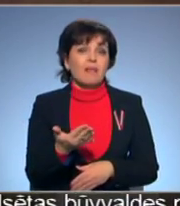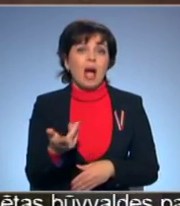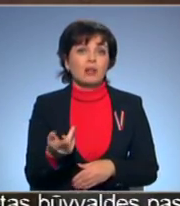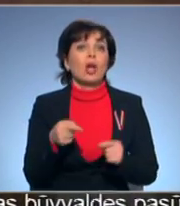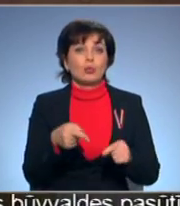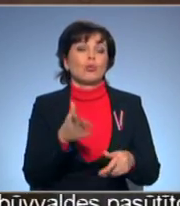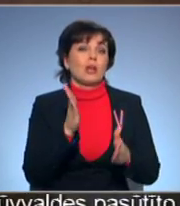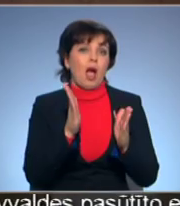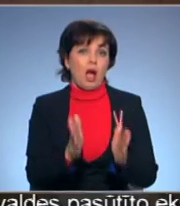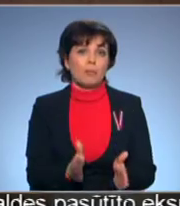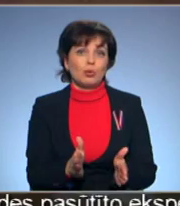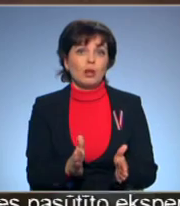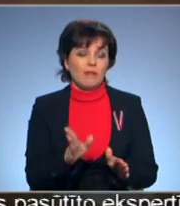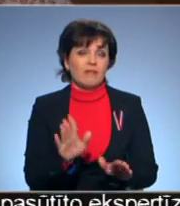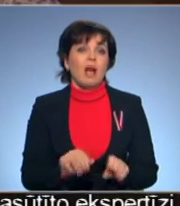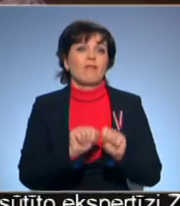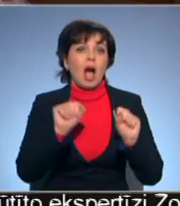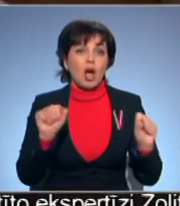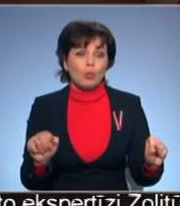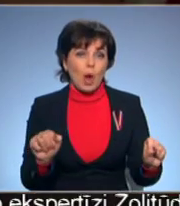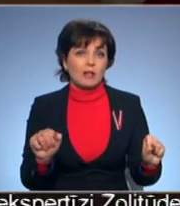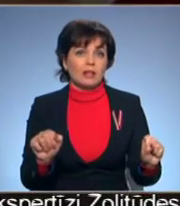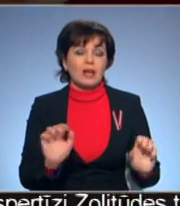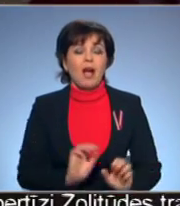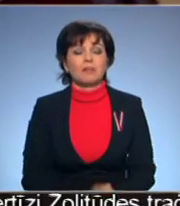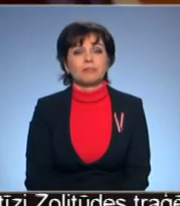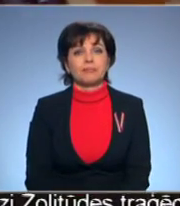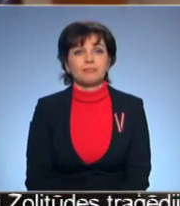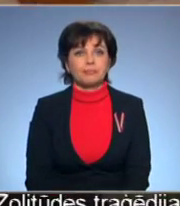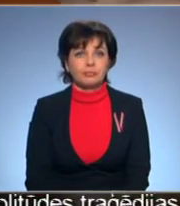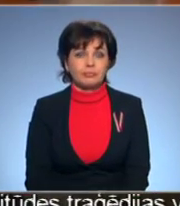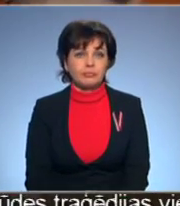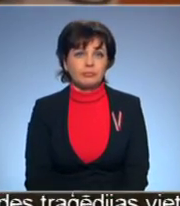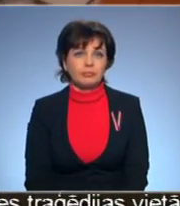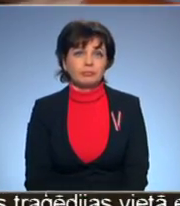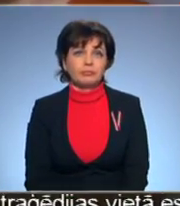tur jābūt varonībai. Dzintra Stradiņa, Kārlis Kumsārs, Vidzemes televīzija.